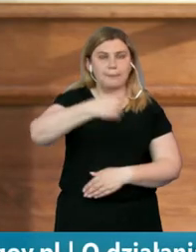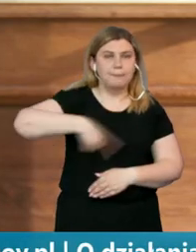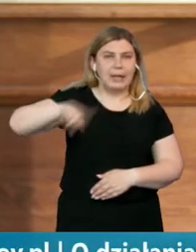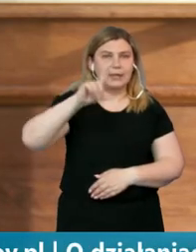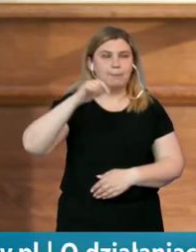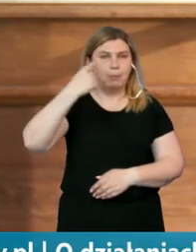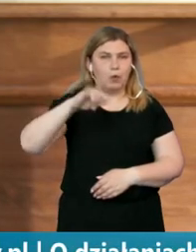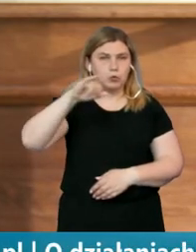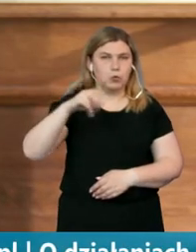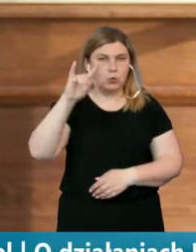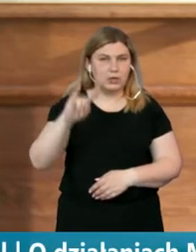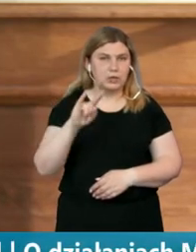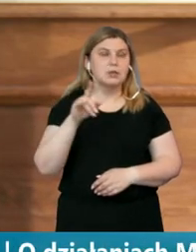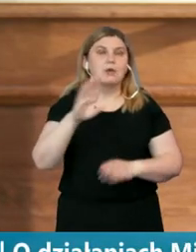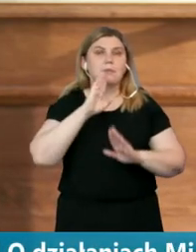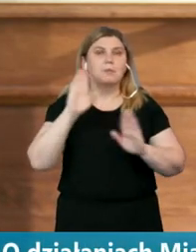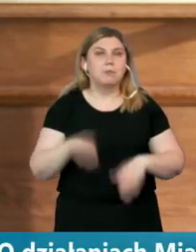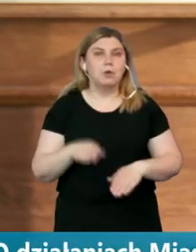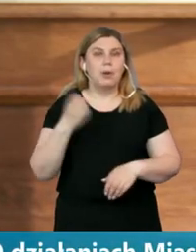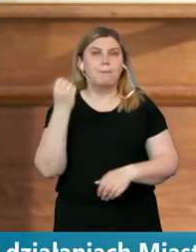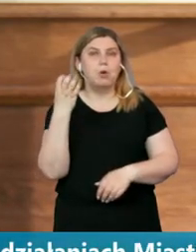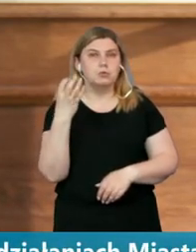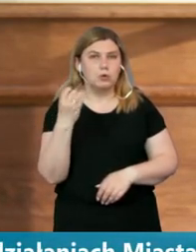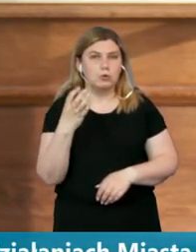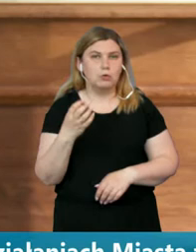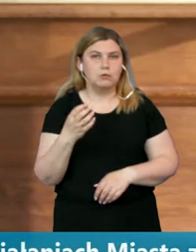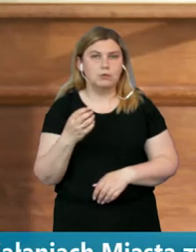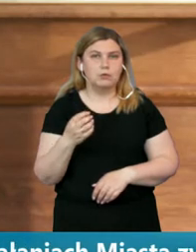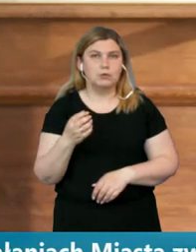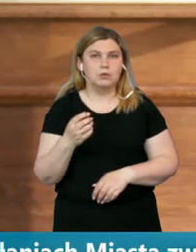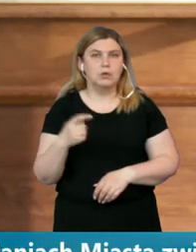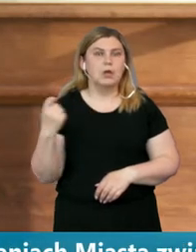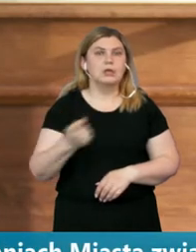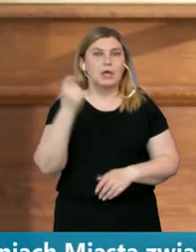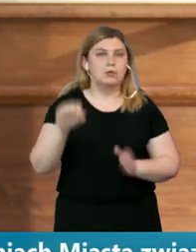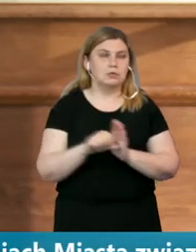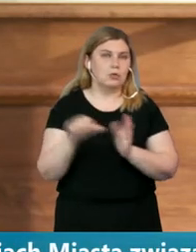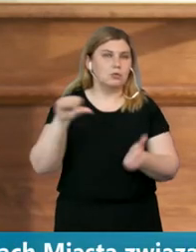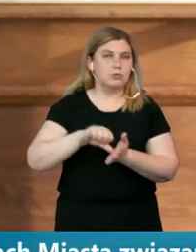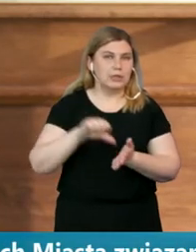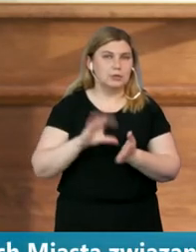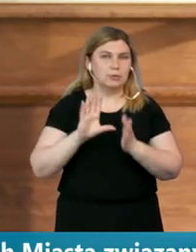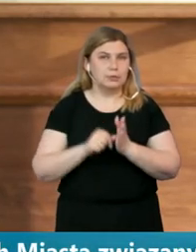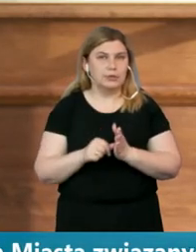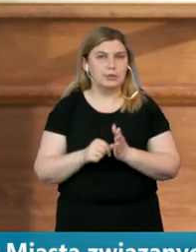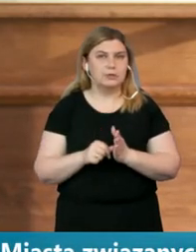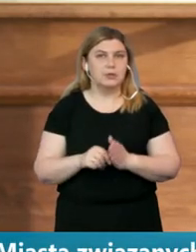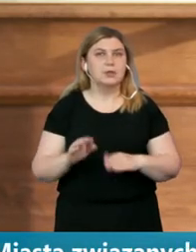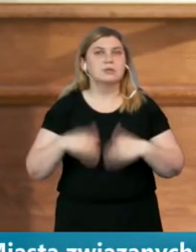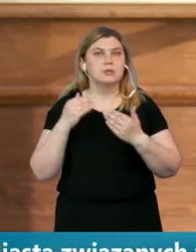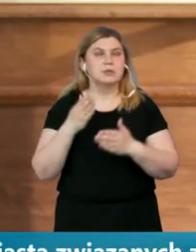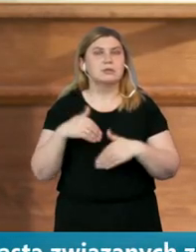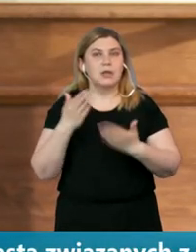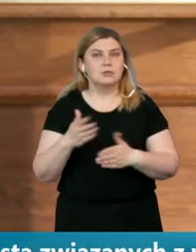aby umożliwić korzystanie również z pociągów, które jeżdżą do centrum miasta i w ten sposób, aby dać szansę